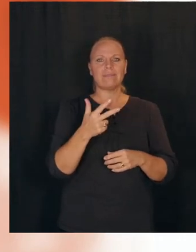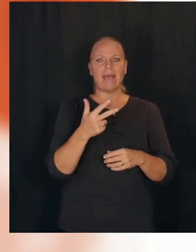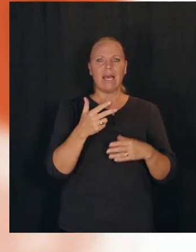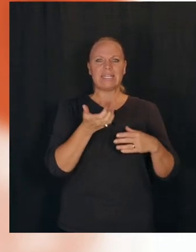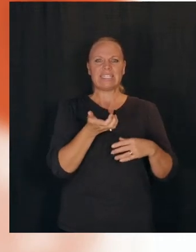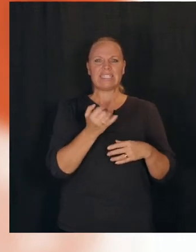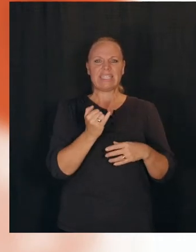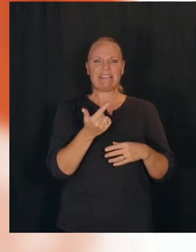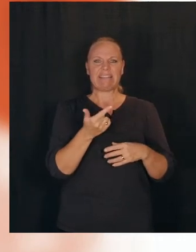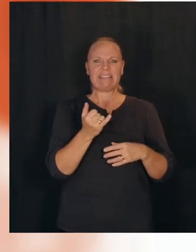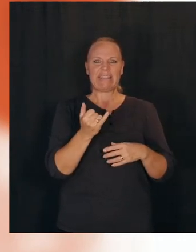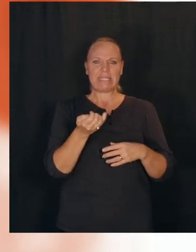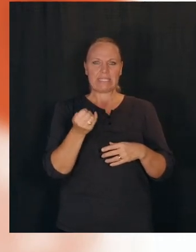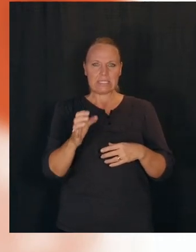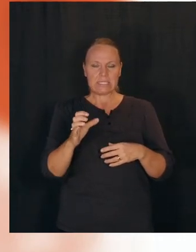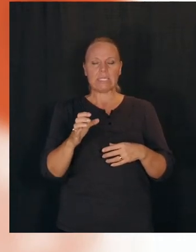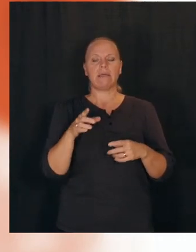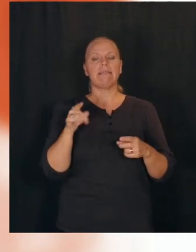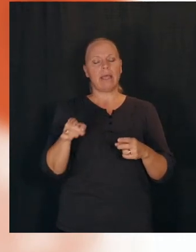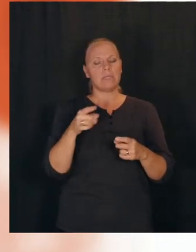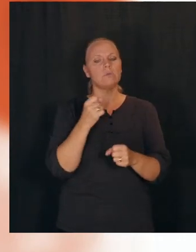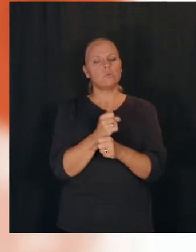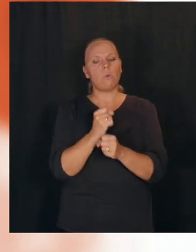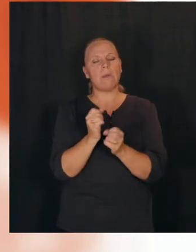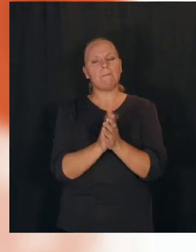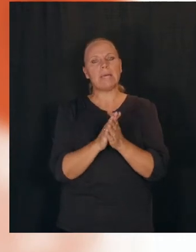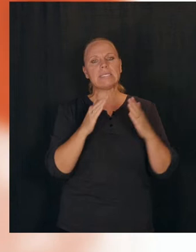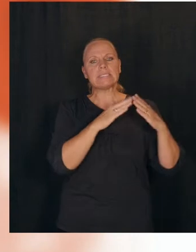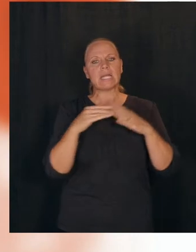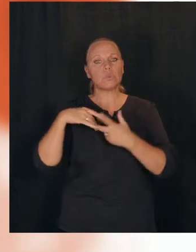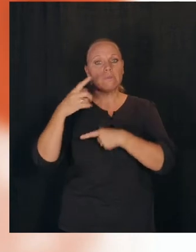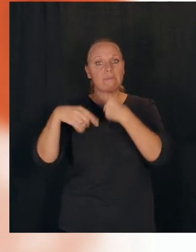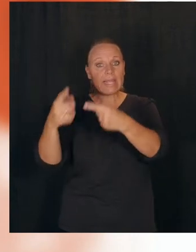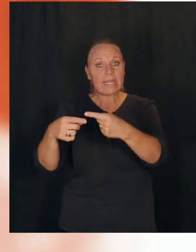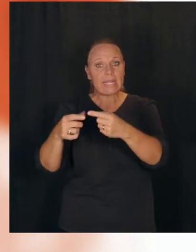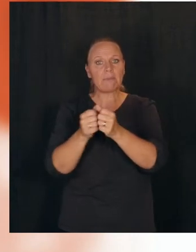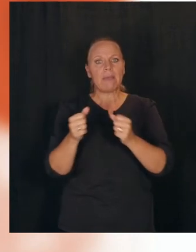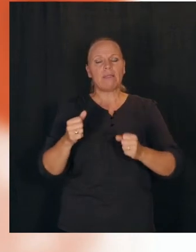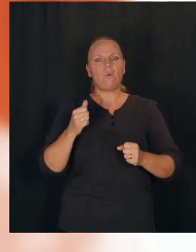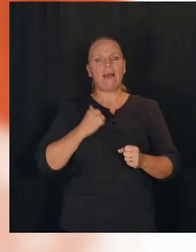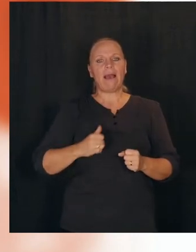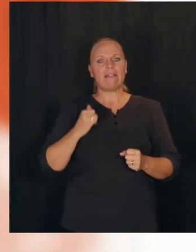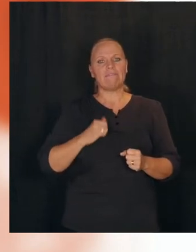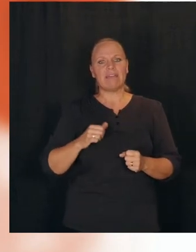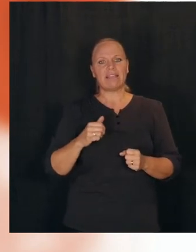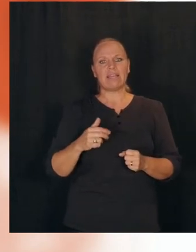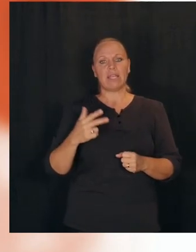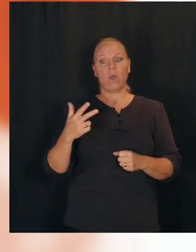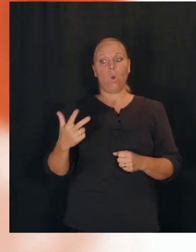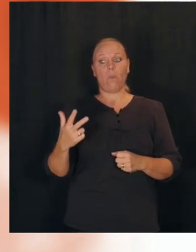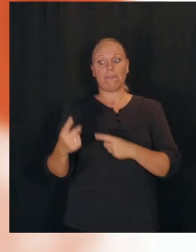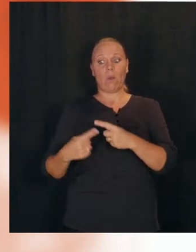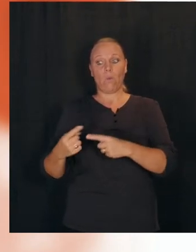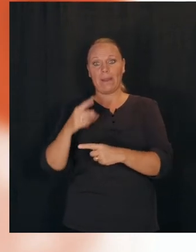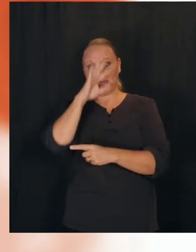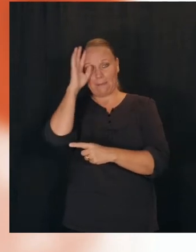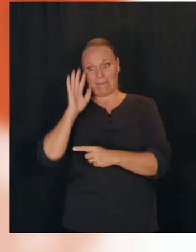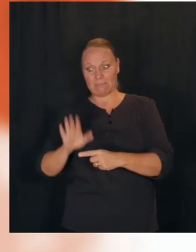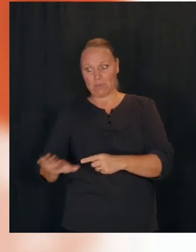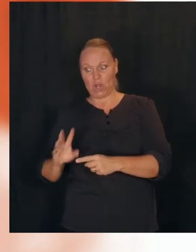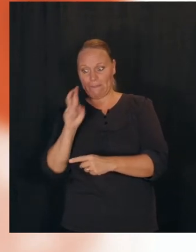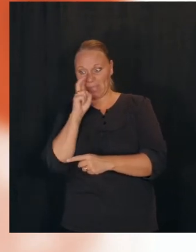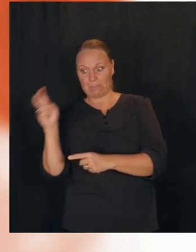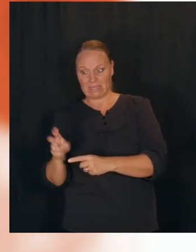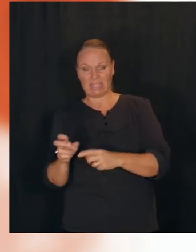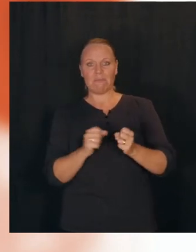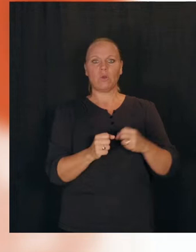man jobbar med stadsutveckling med 8-åringens ögon och med 80-åringens ögon. Jag tycker det är ett intressant sätt